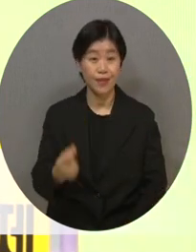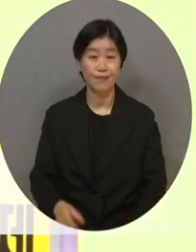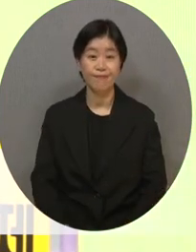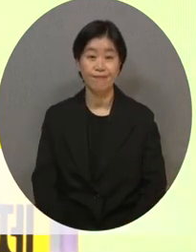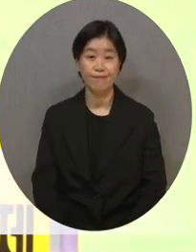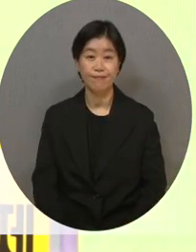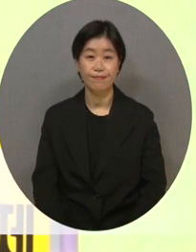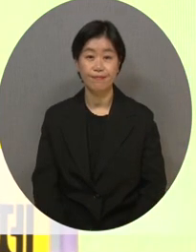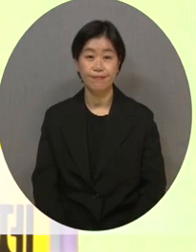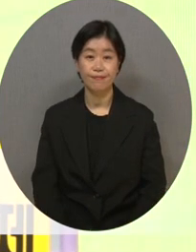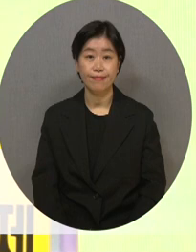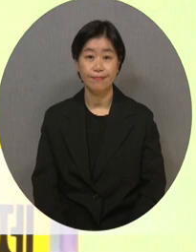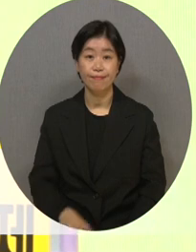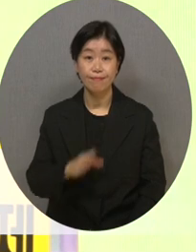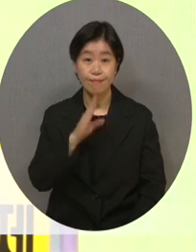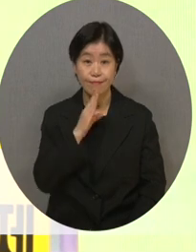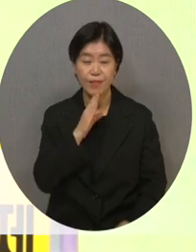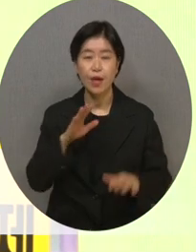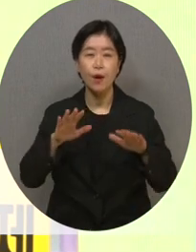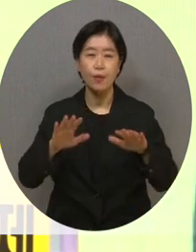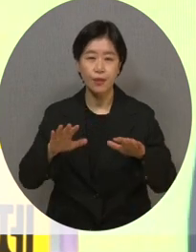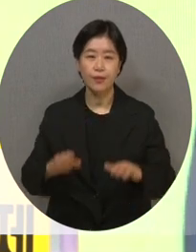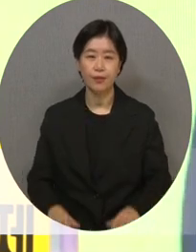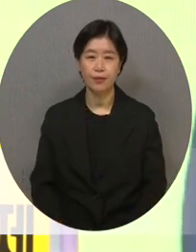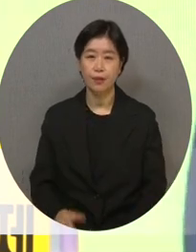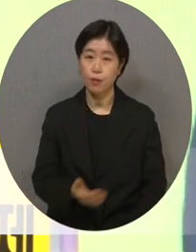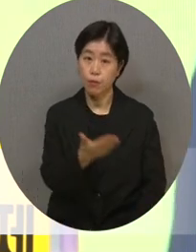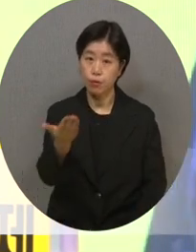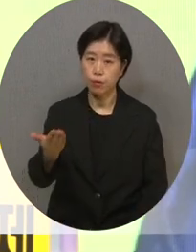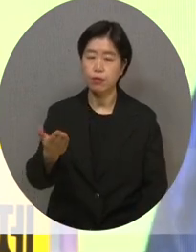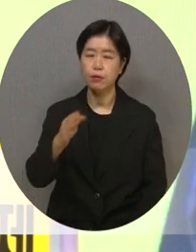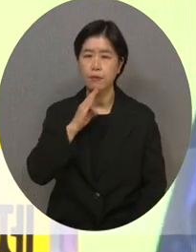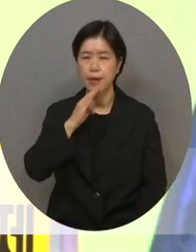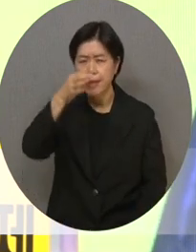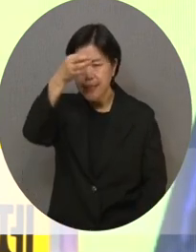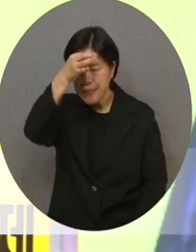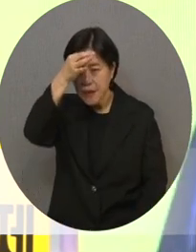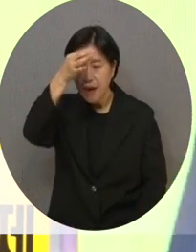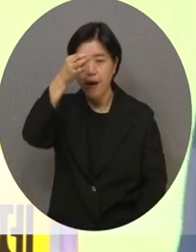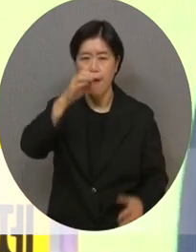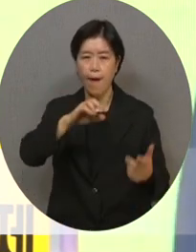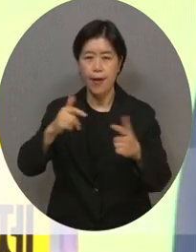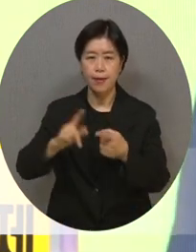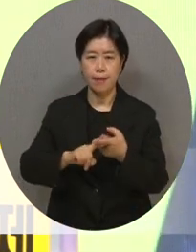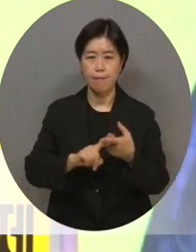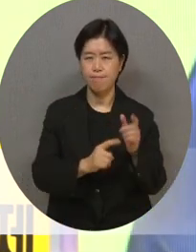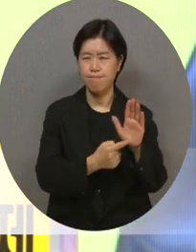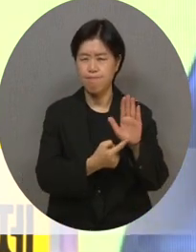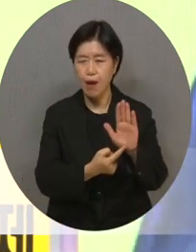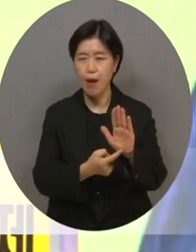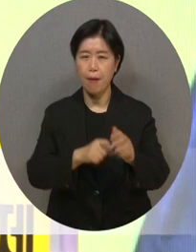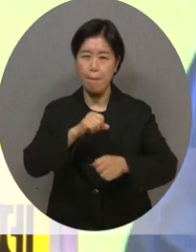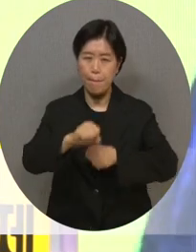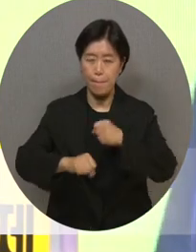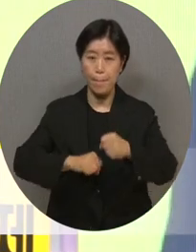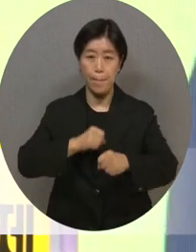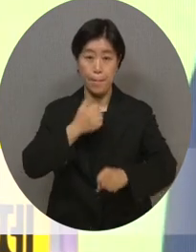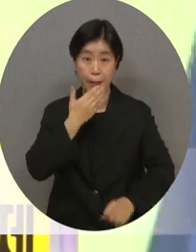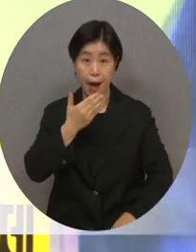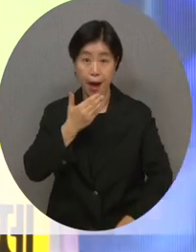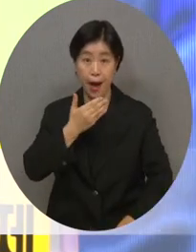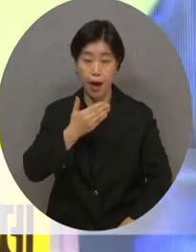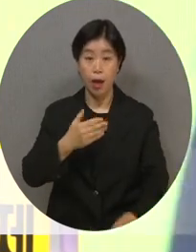행복하겠습니까? 아무쪼록 오늘 마음껏 기량을 발휘하셔서 제2의